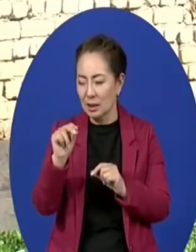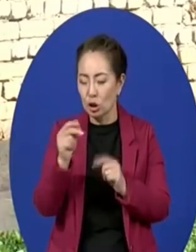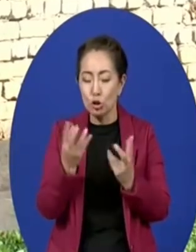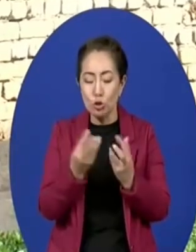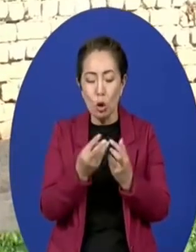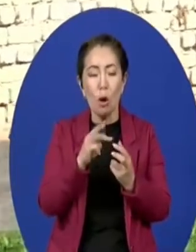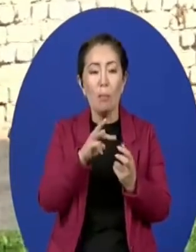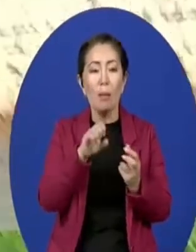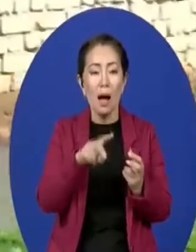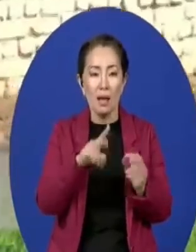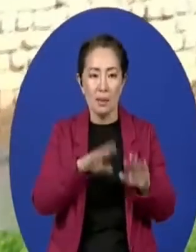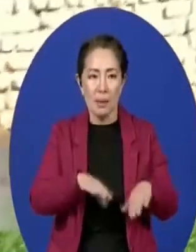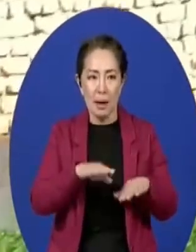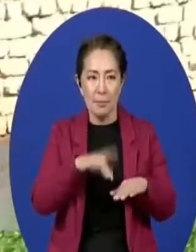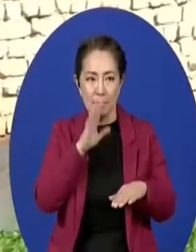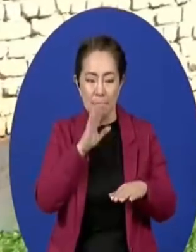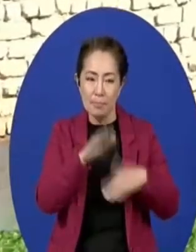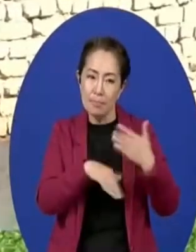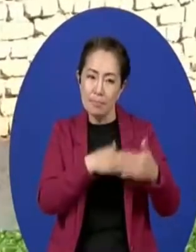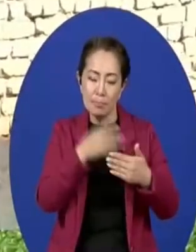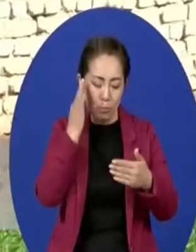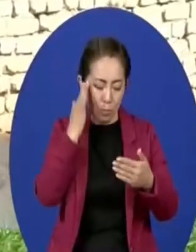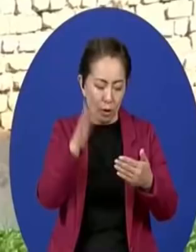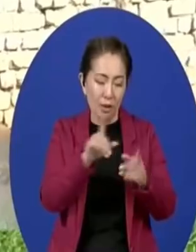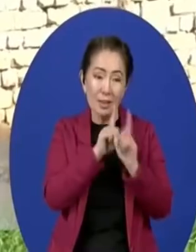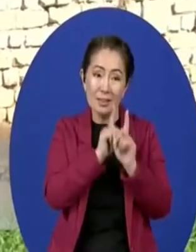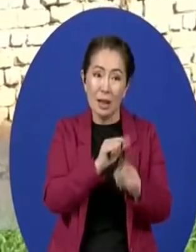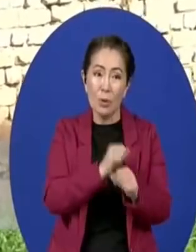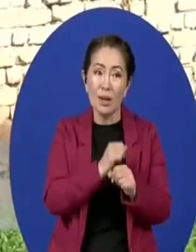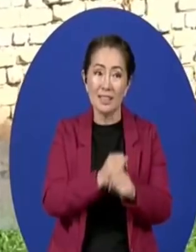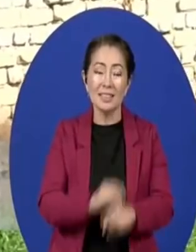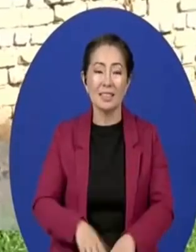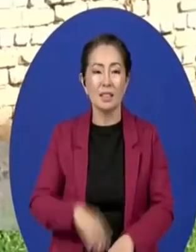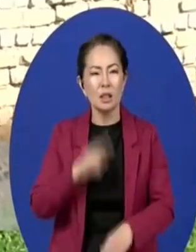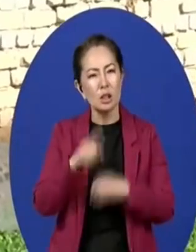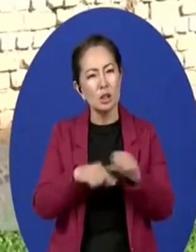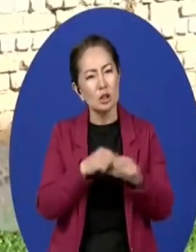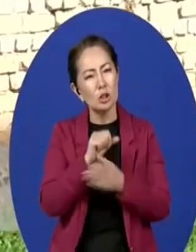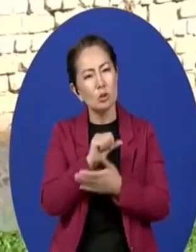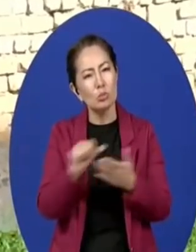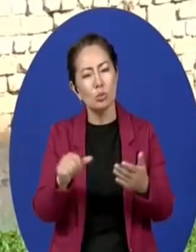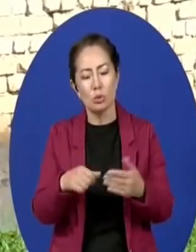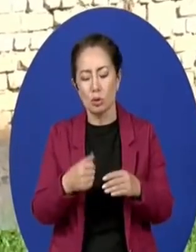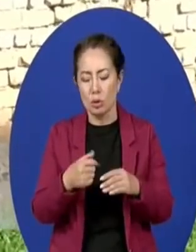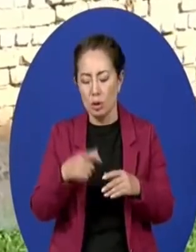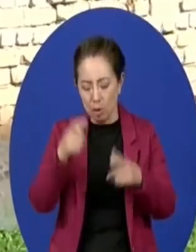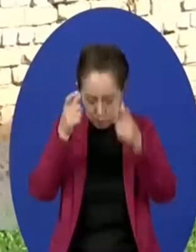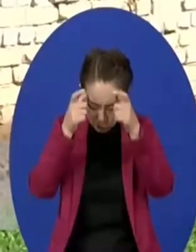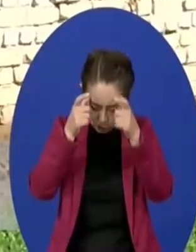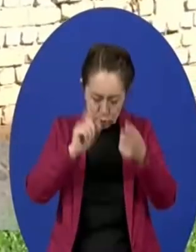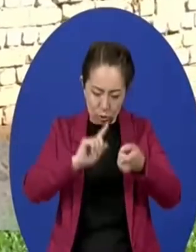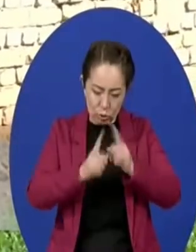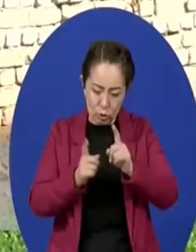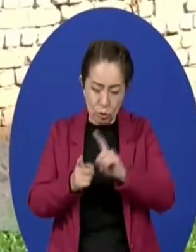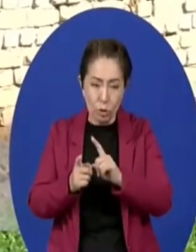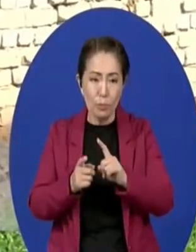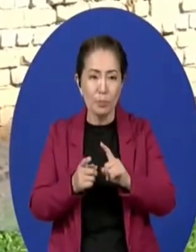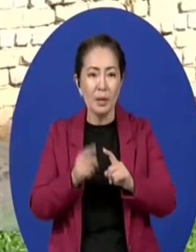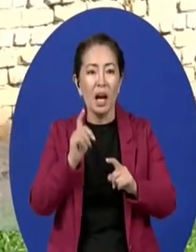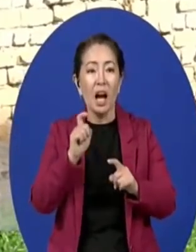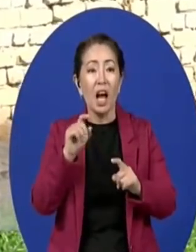цөөн тооны мал өсгөөржүүлэх бодлого барайл ажиллаж байна да. Жил бүр одоо сүргээ сэлбэх, хэлтүүлэгч